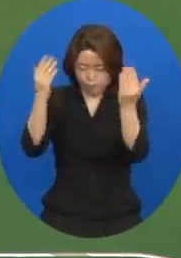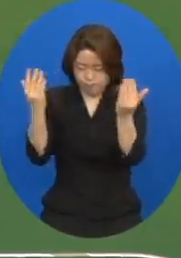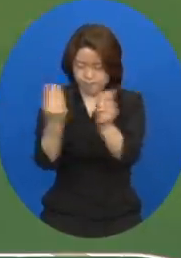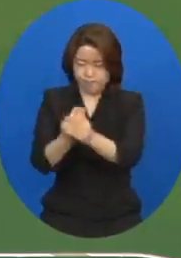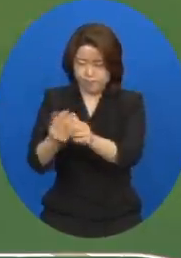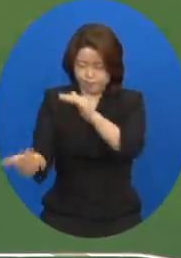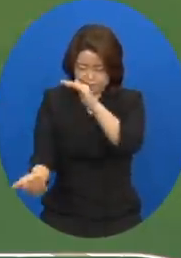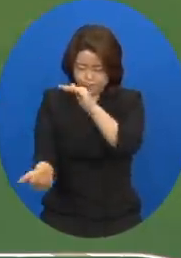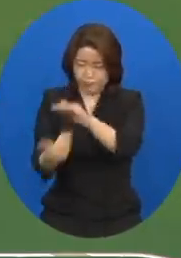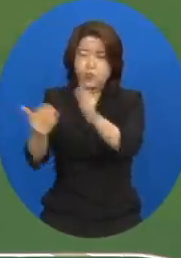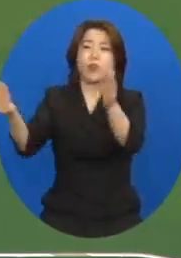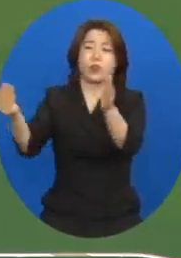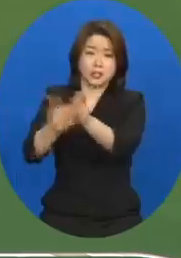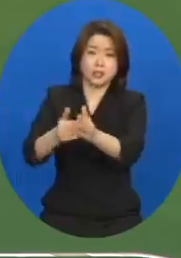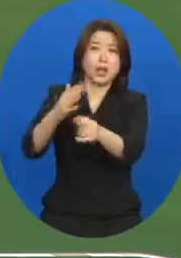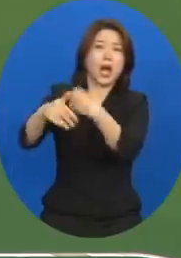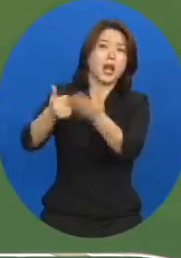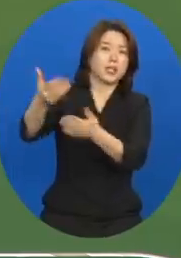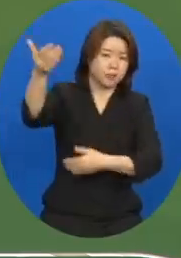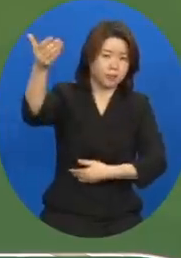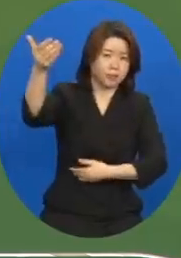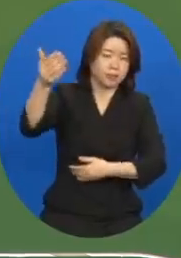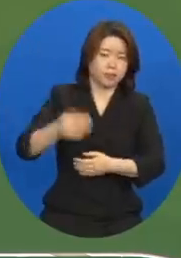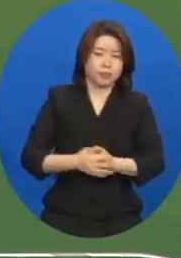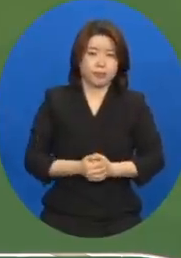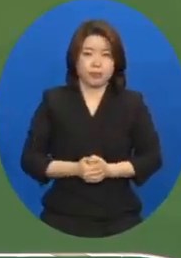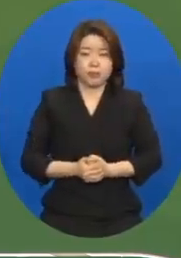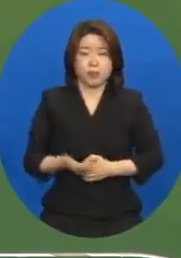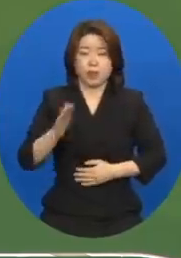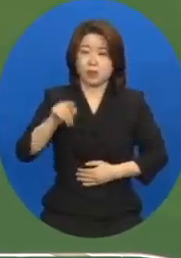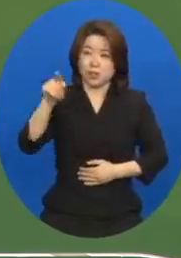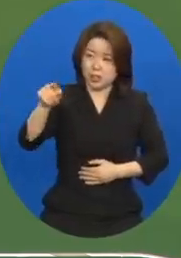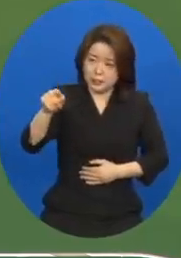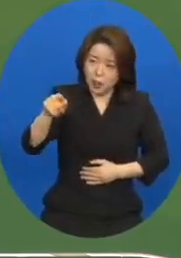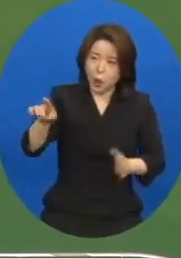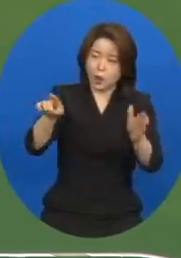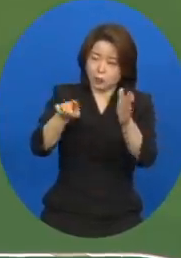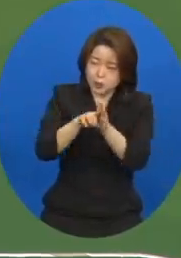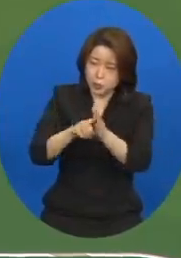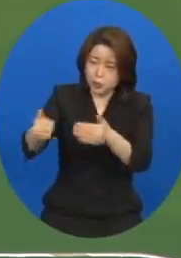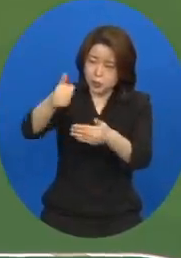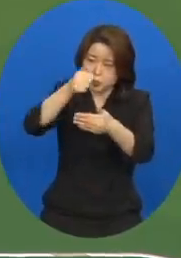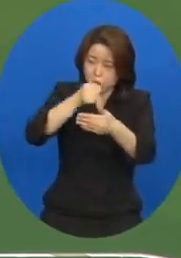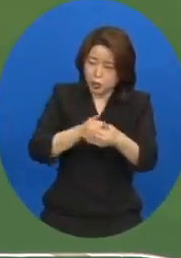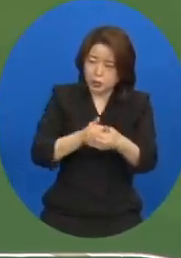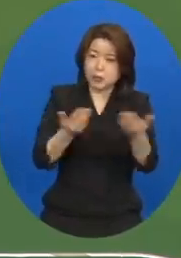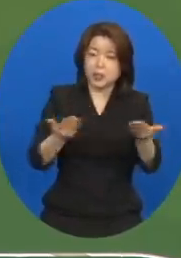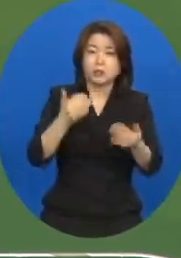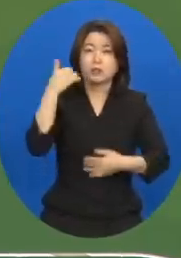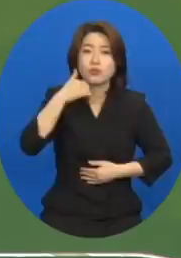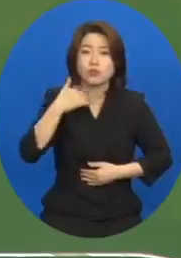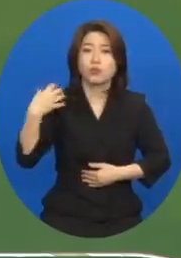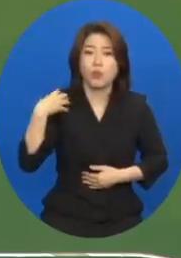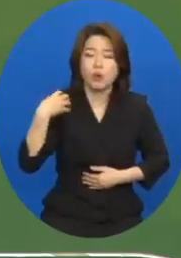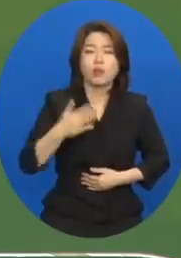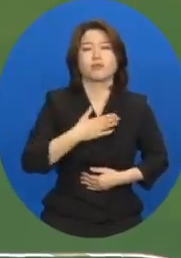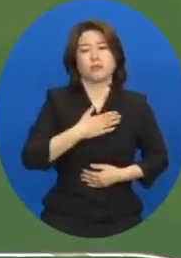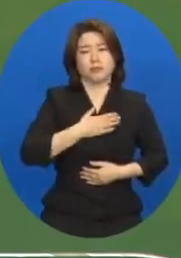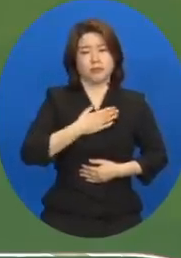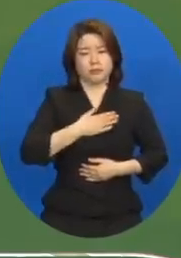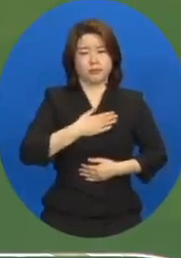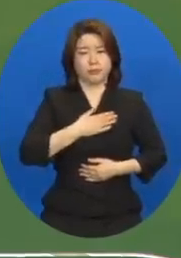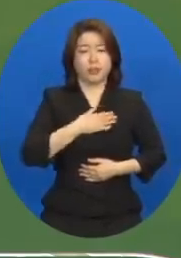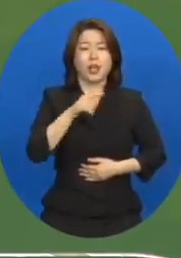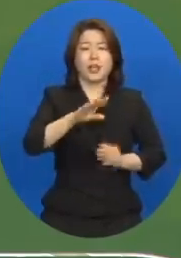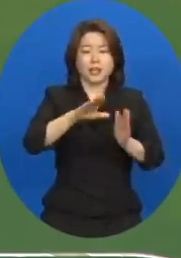이루셨습니다. 그런데 그 예수님을 믿고 영접하는 일은 우리가 해야 합니다. 그때